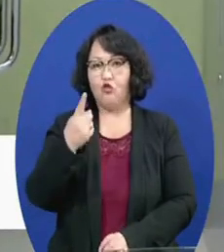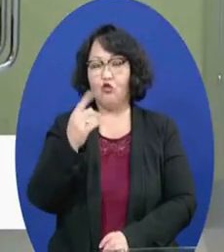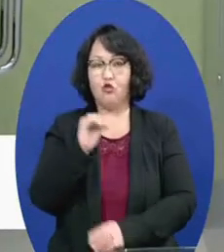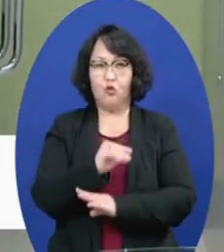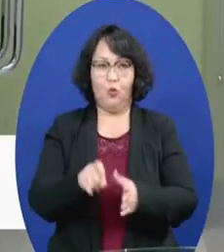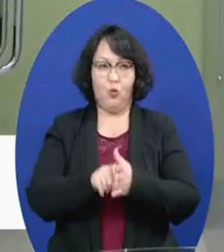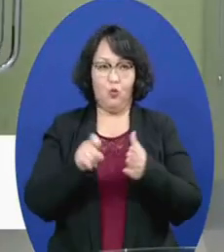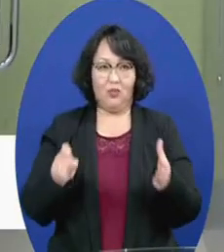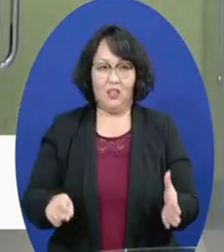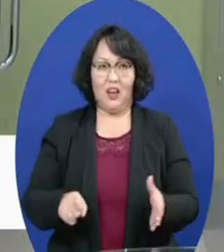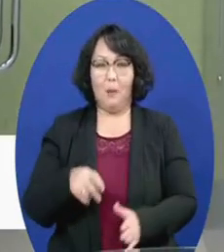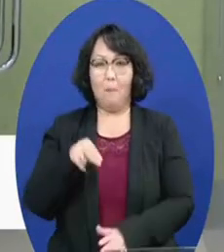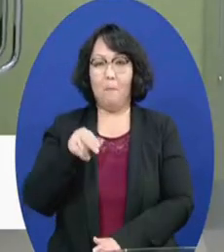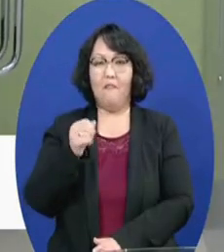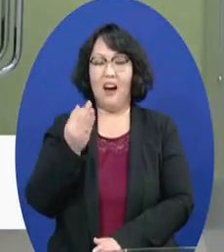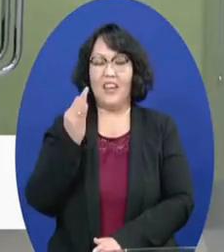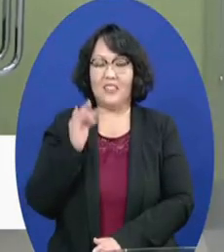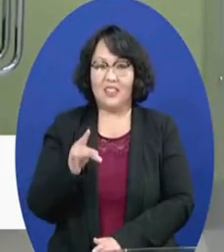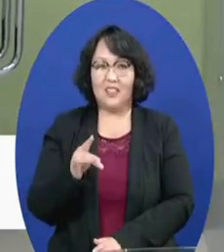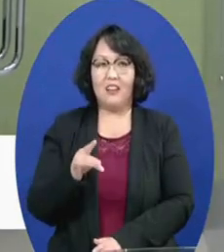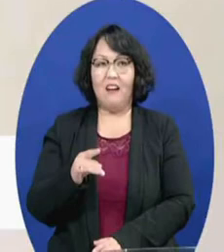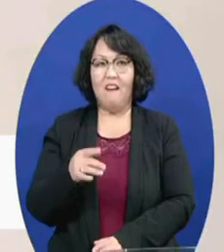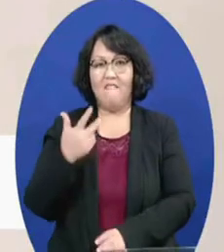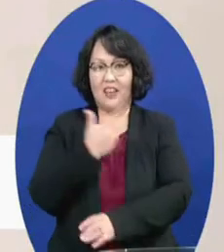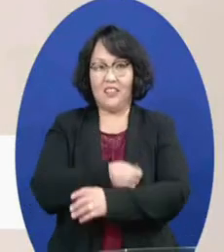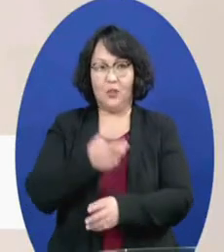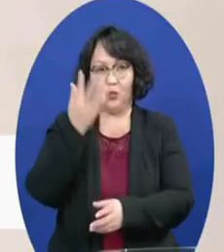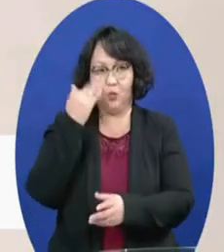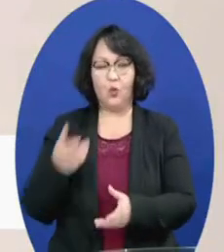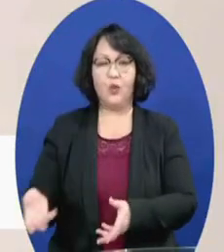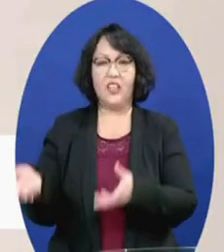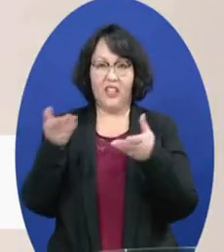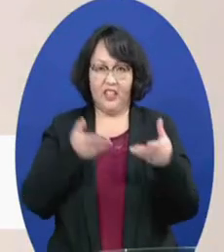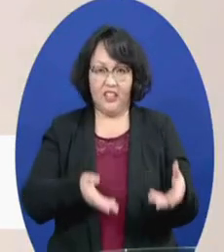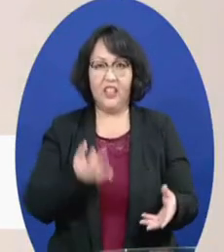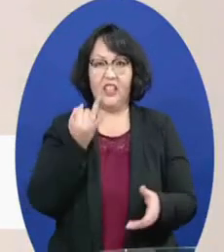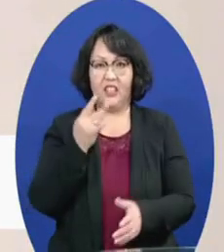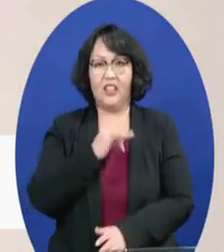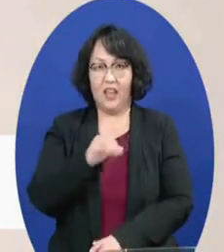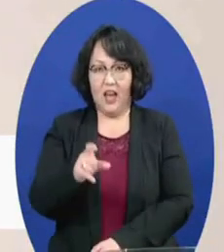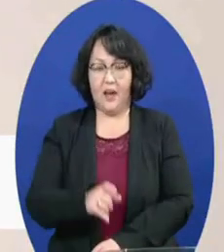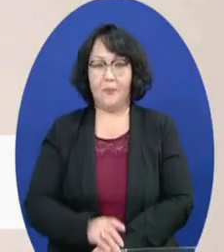хөтөлбөрийн шугамар Pfizer-ийн вакцины Монголд орж ирэх юм байна.